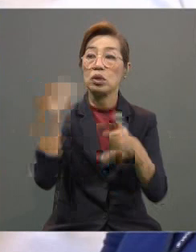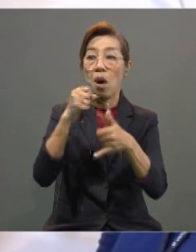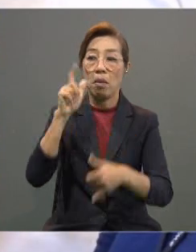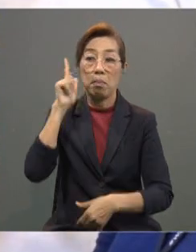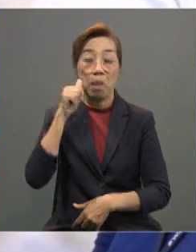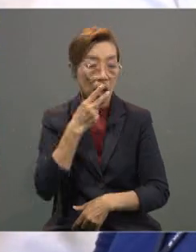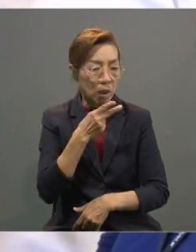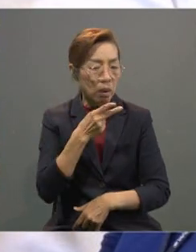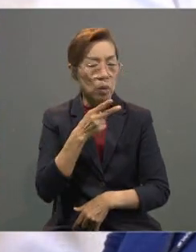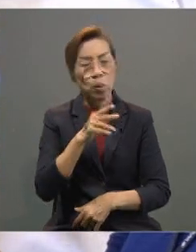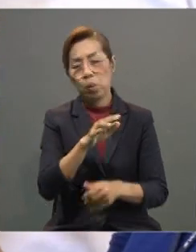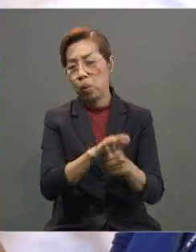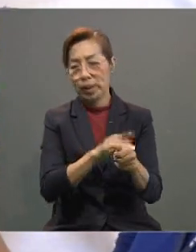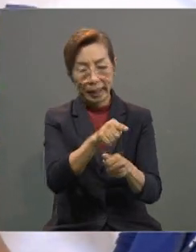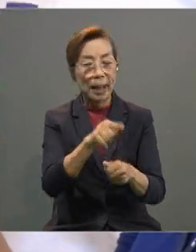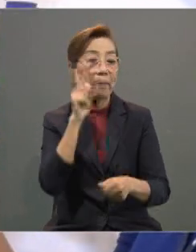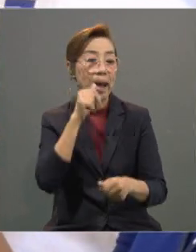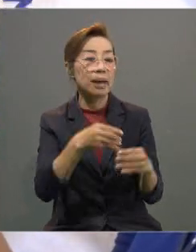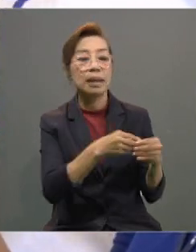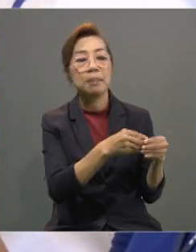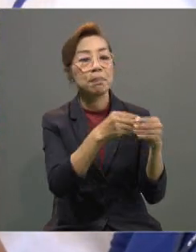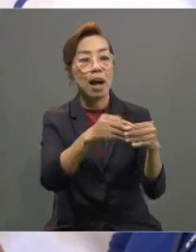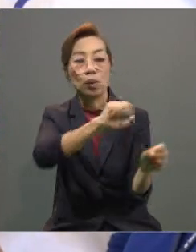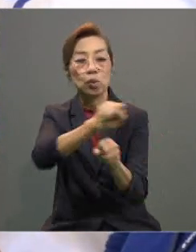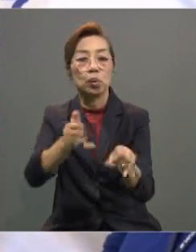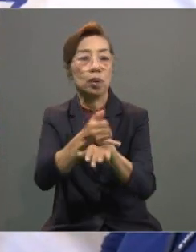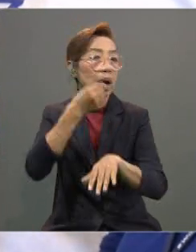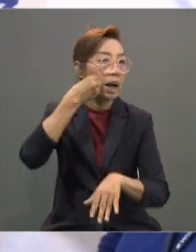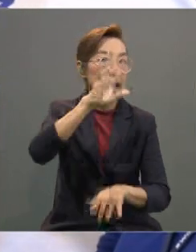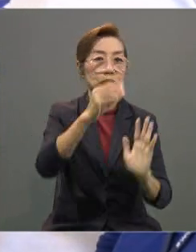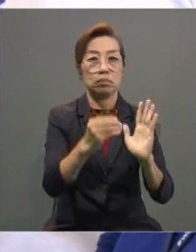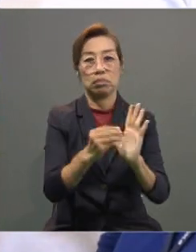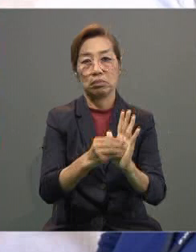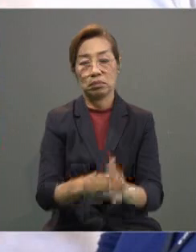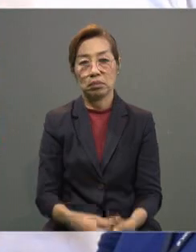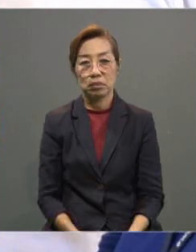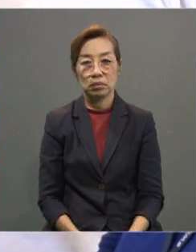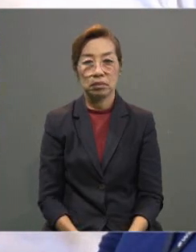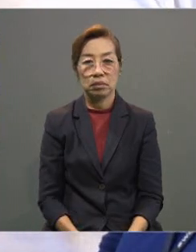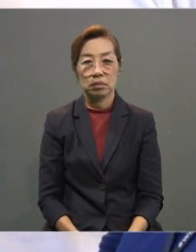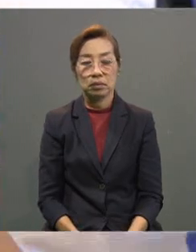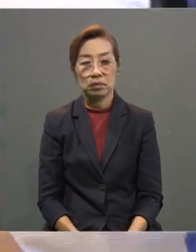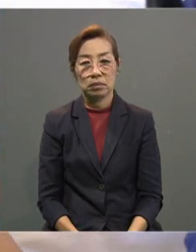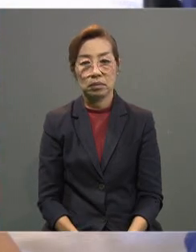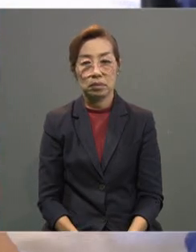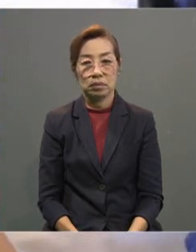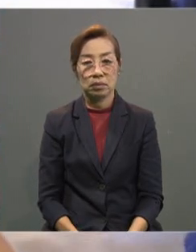ารจึงพาตนเองไปส่งที่ท่ารถตู้เพื่อขึ้นรถกลับกรุงเทพ